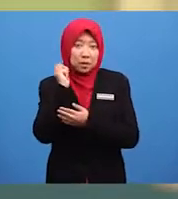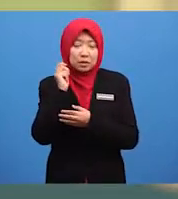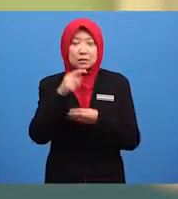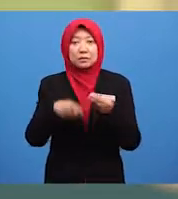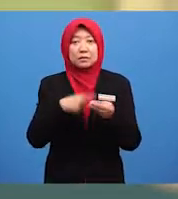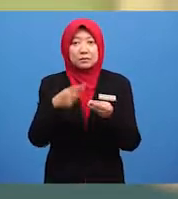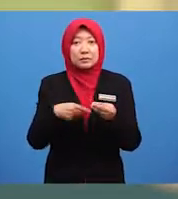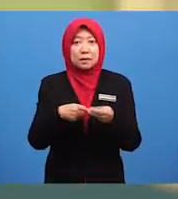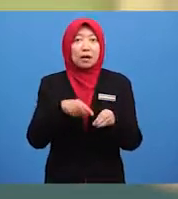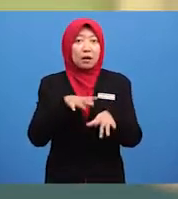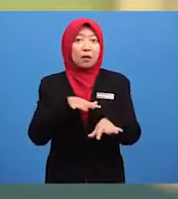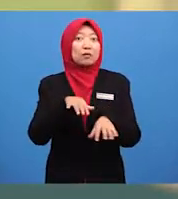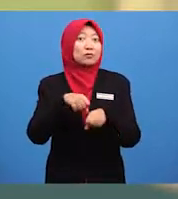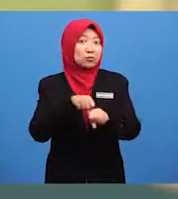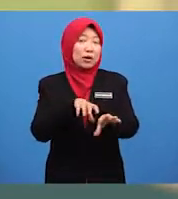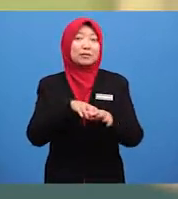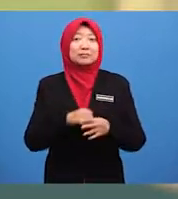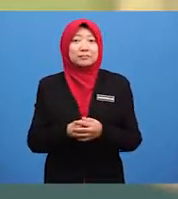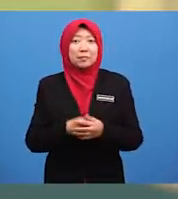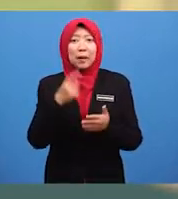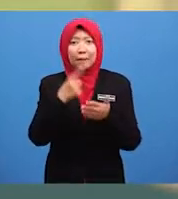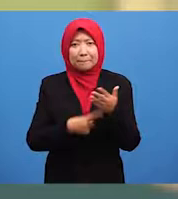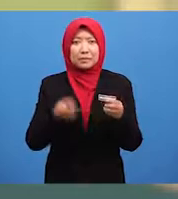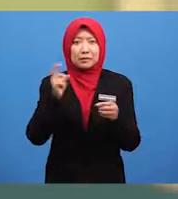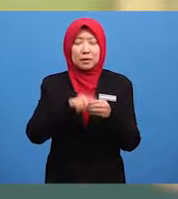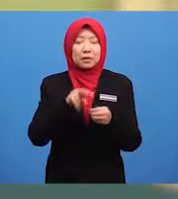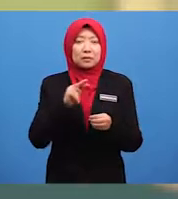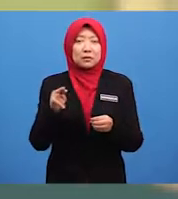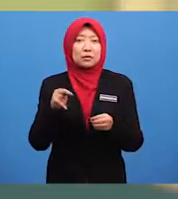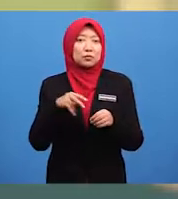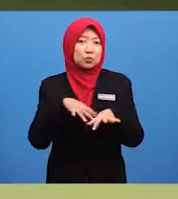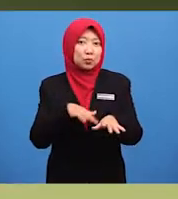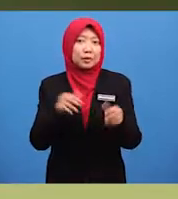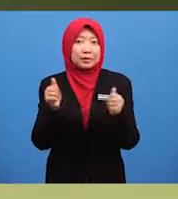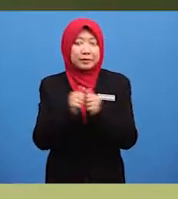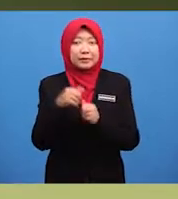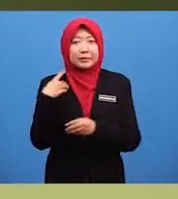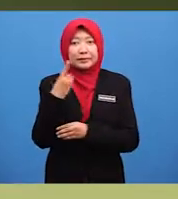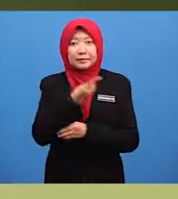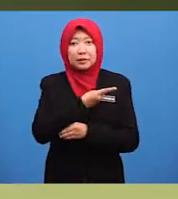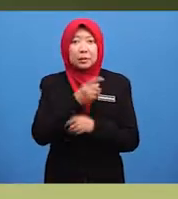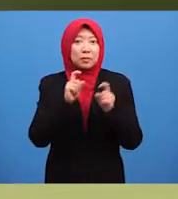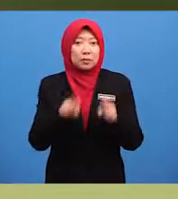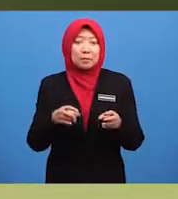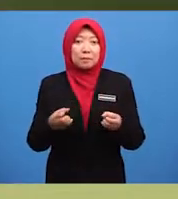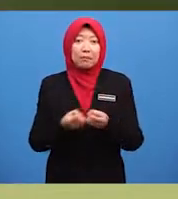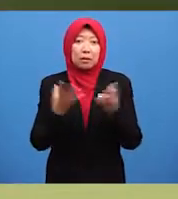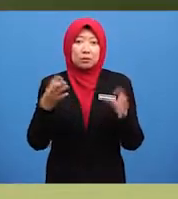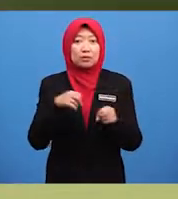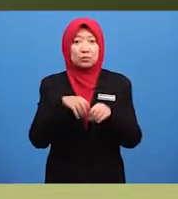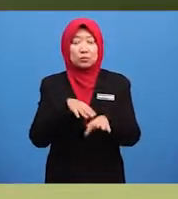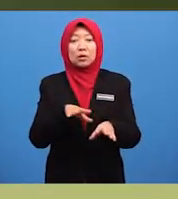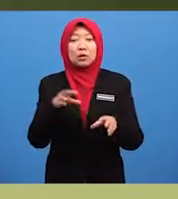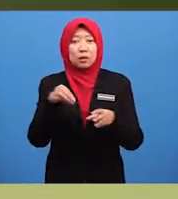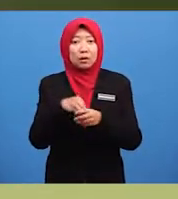video aliran sungai. Apakah kaitan sungai dalam kehidupan kita? Tentu banyak kaitan sungai dalam kehidupan